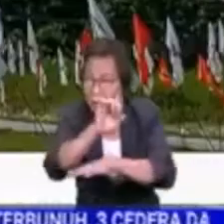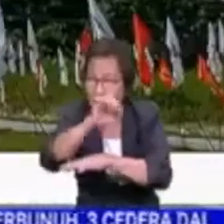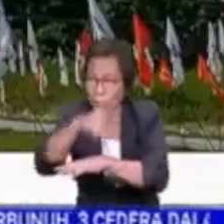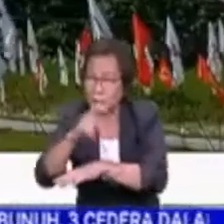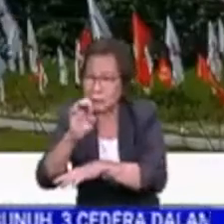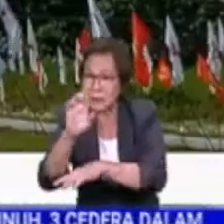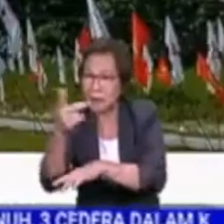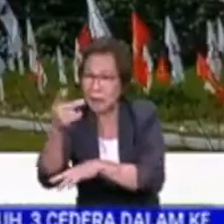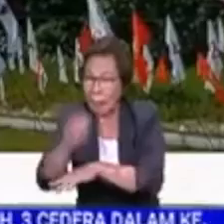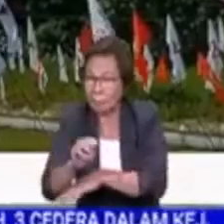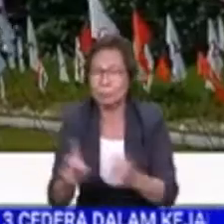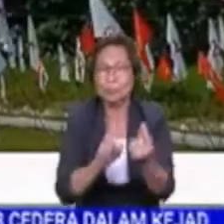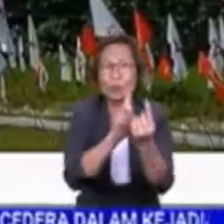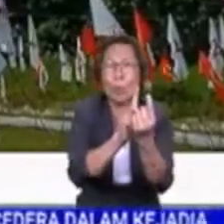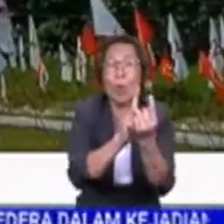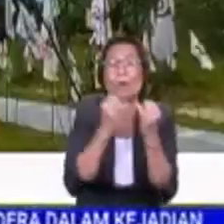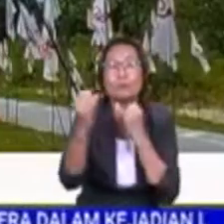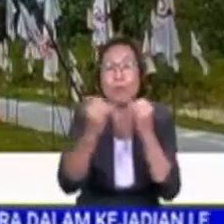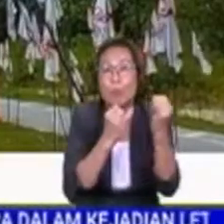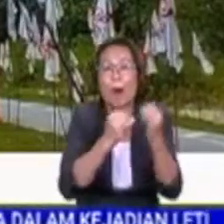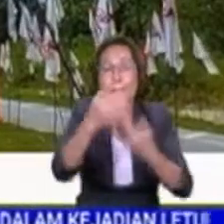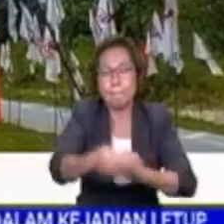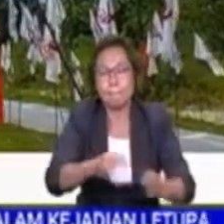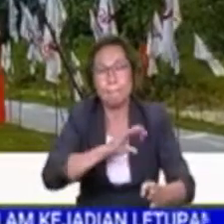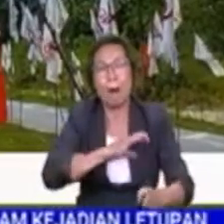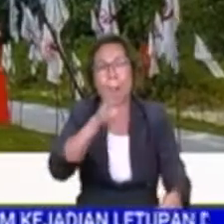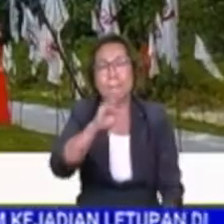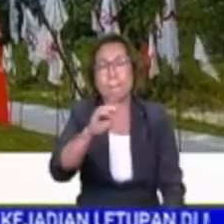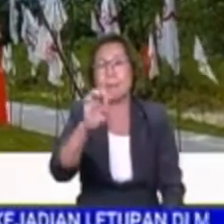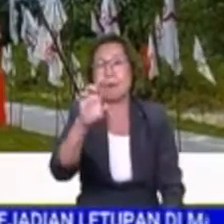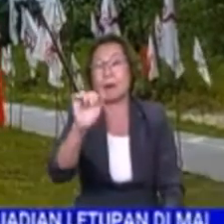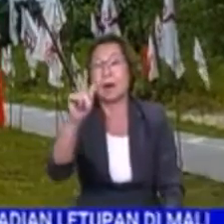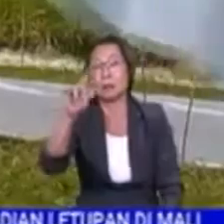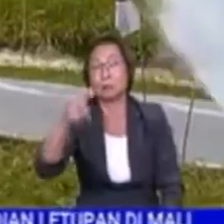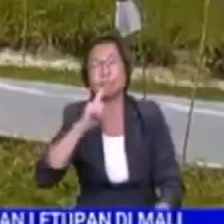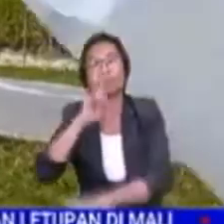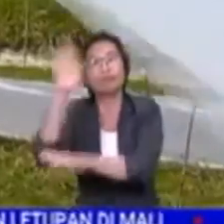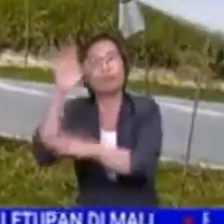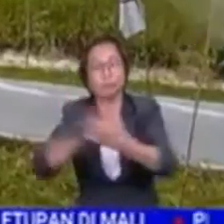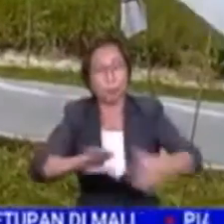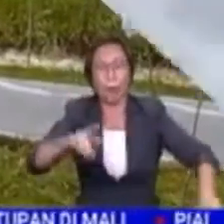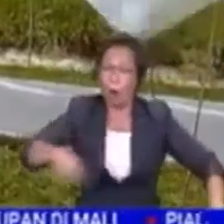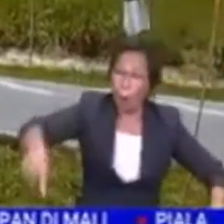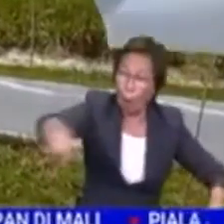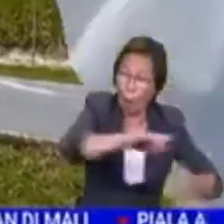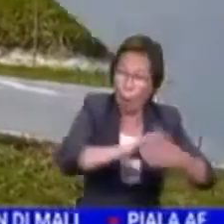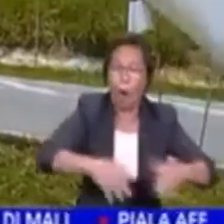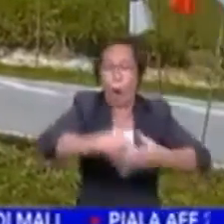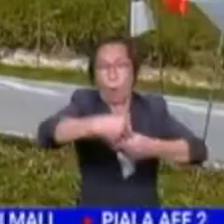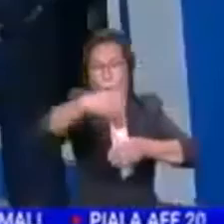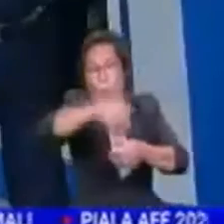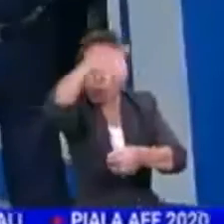Sekam ditemubual di Ibu Pejabat Balai Polis Daerah Meradong. Beliau turut memberi jaminan keselamatan orang ramai yang akan keluar